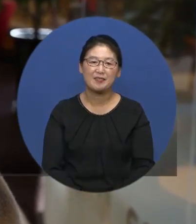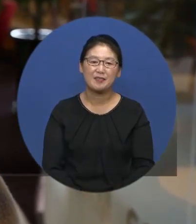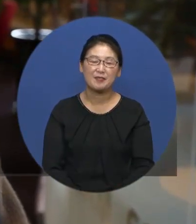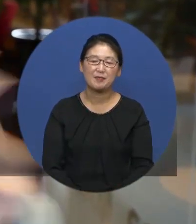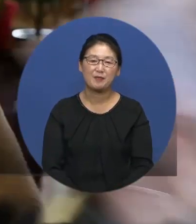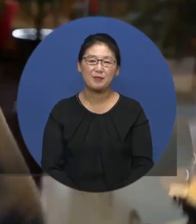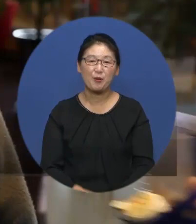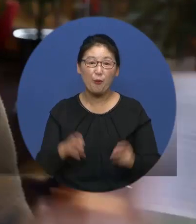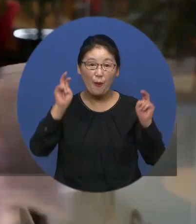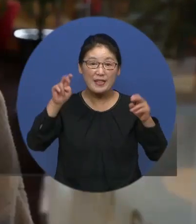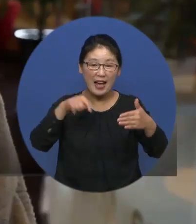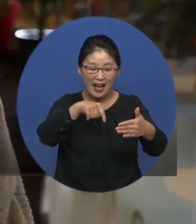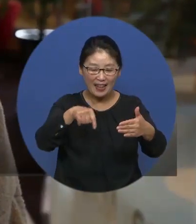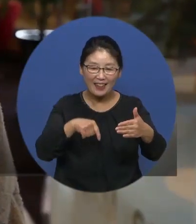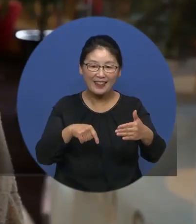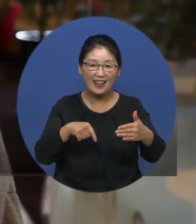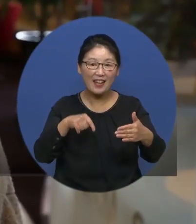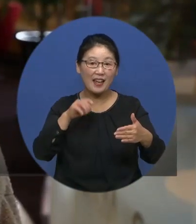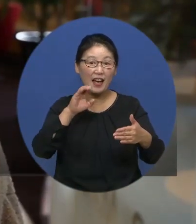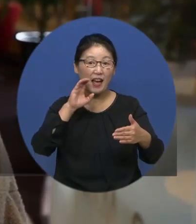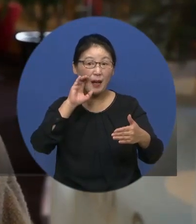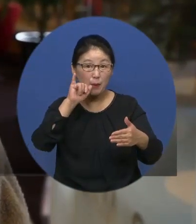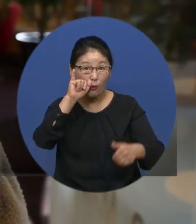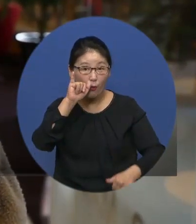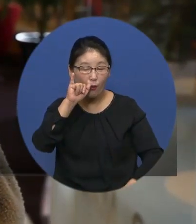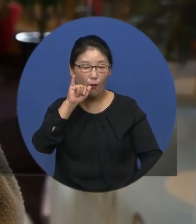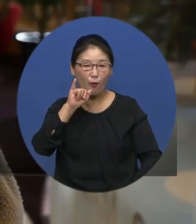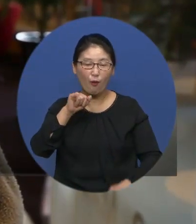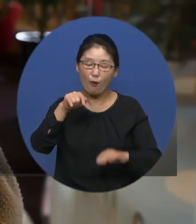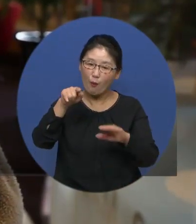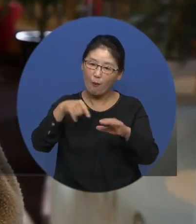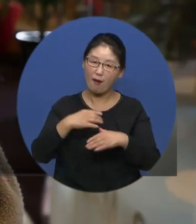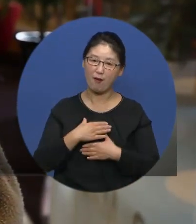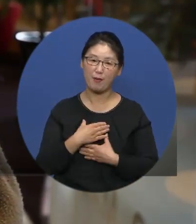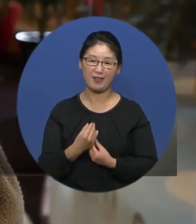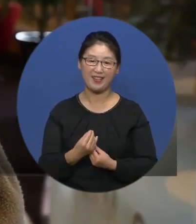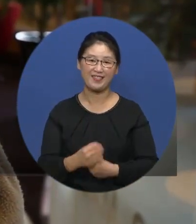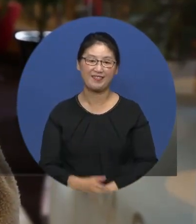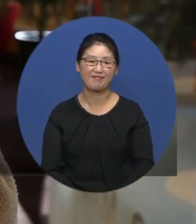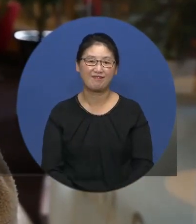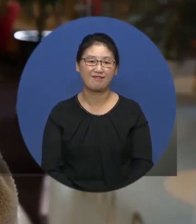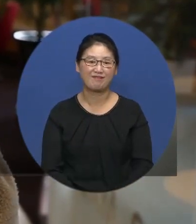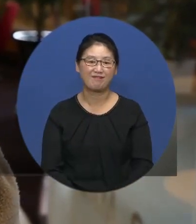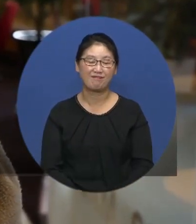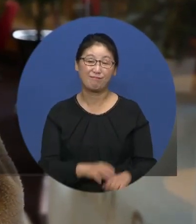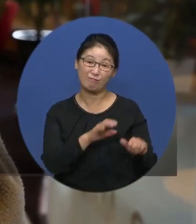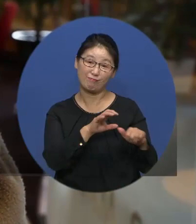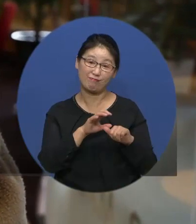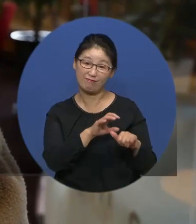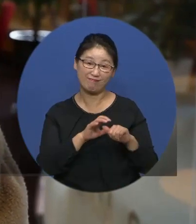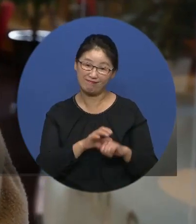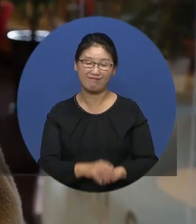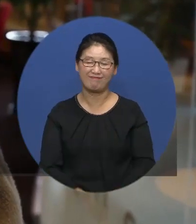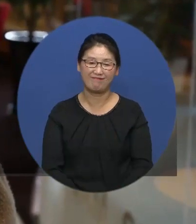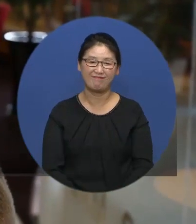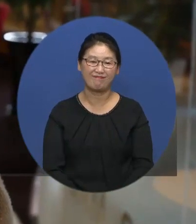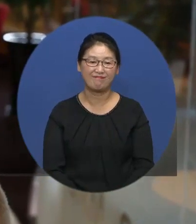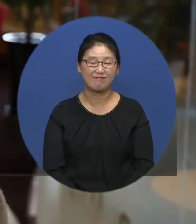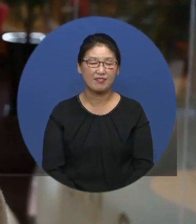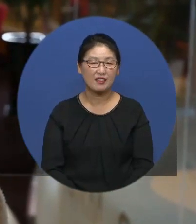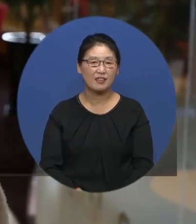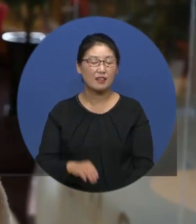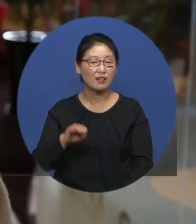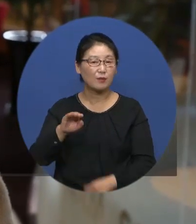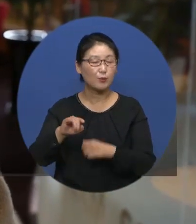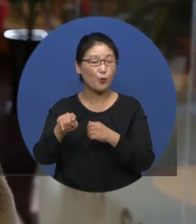회사 내에 이렇게 큰 카페가 있으니까 자주 이용하게 되는 것 같아요. 다른 카페와 차이점이 있는 것